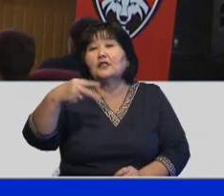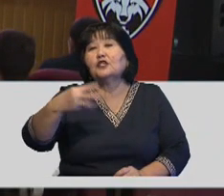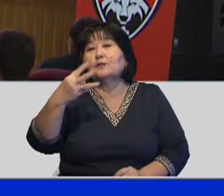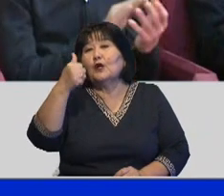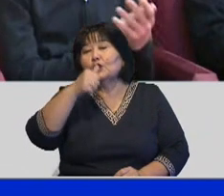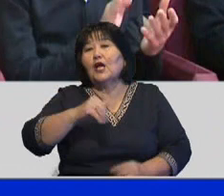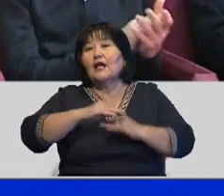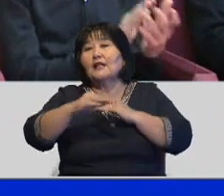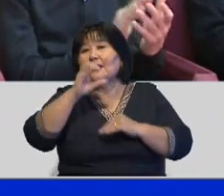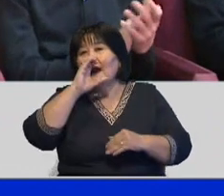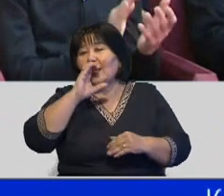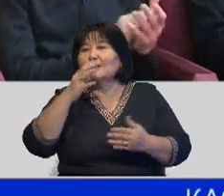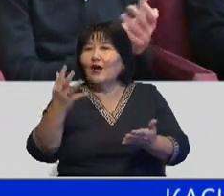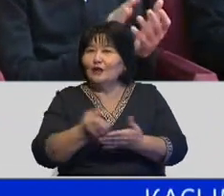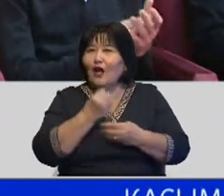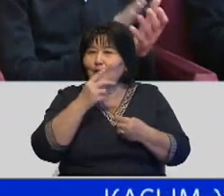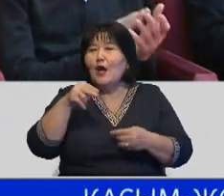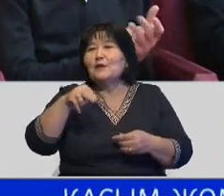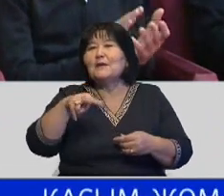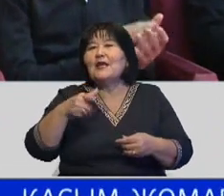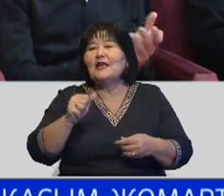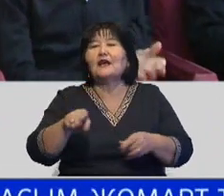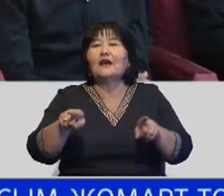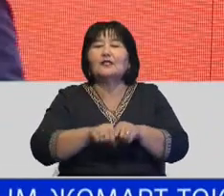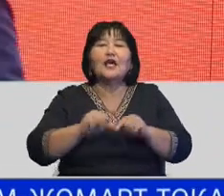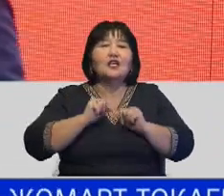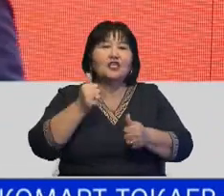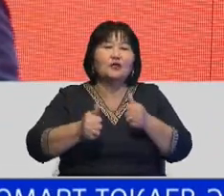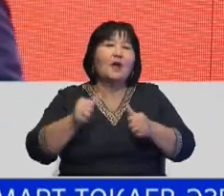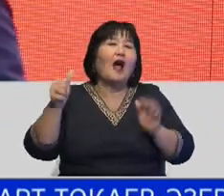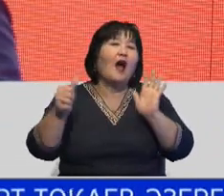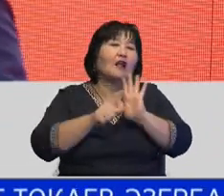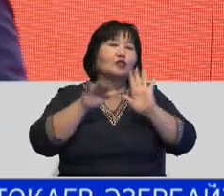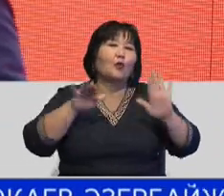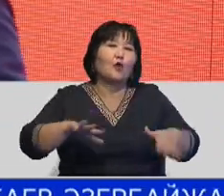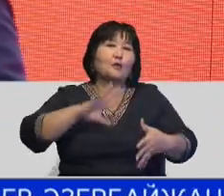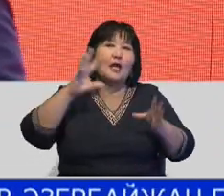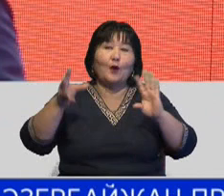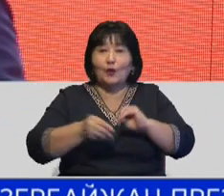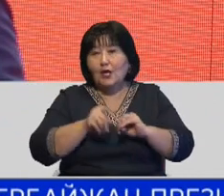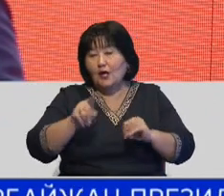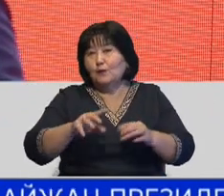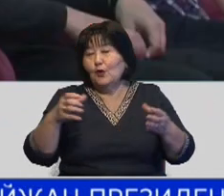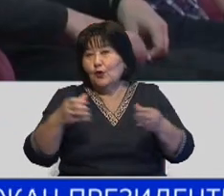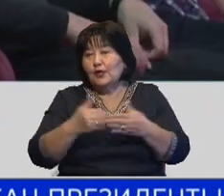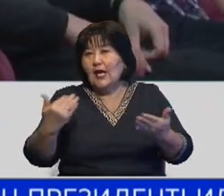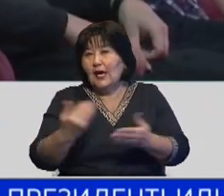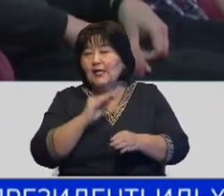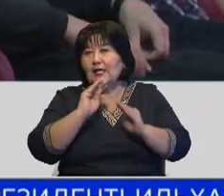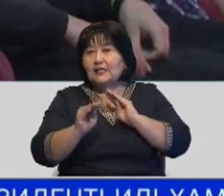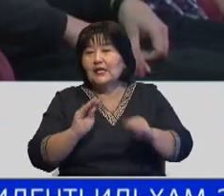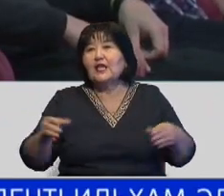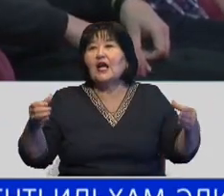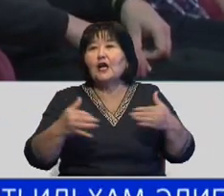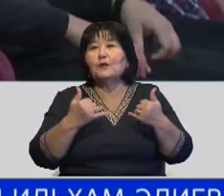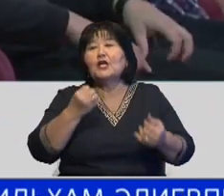2023 жыл дала қасқырлары үшін табысты болды. Олар Премьер Лигада доп теуіп, чемпионатта 6-шы орынмен қорытындылады. Бұл құрамын қайта жасақтаған